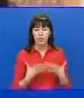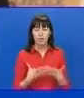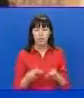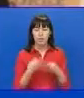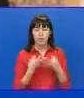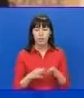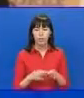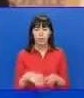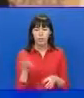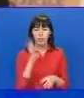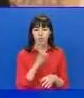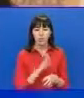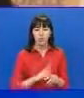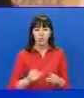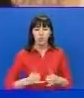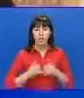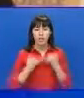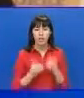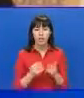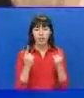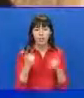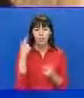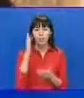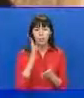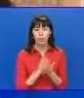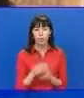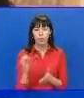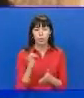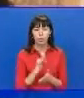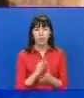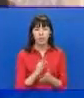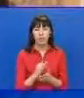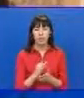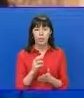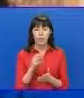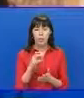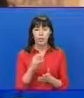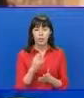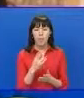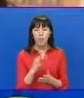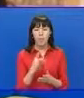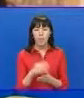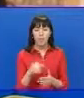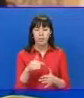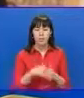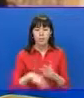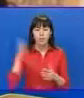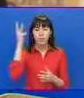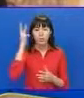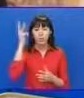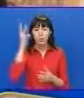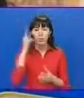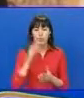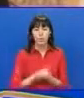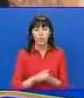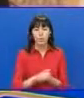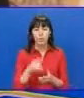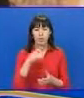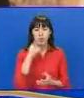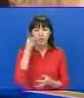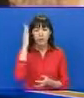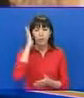тәуелсіздігімнің шапағатына арнасам деген үлкен ойым бар еді. Және дүние түріктердің маршын түбі түріктер бір айтса деген арман бар еді.